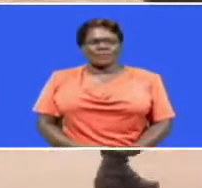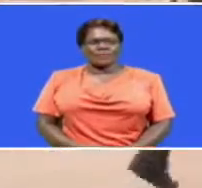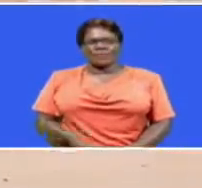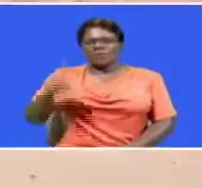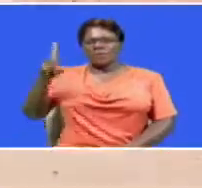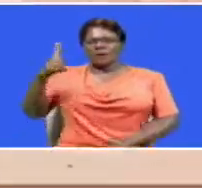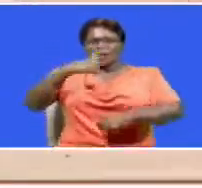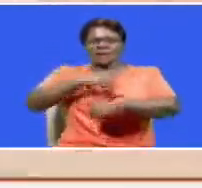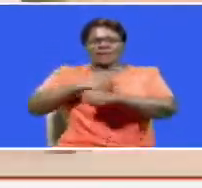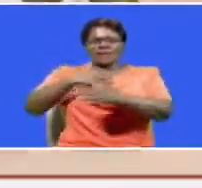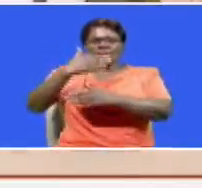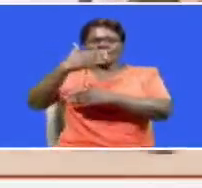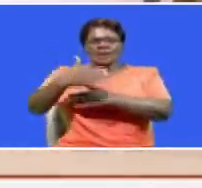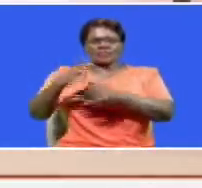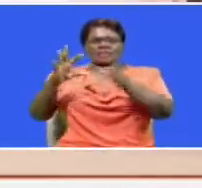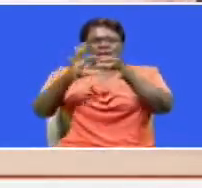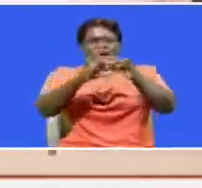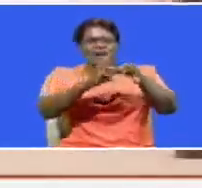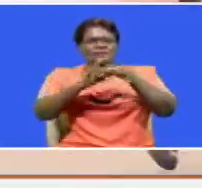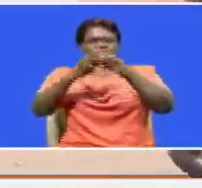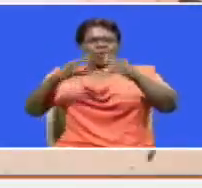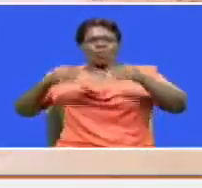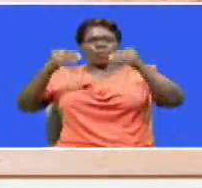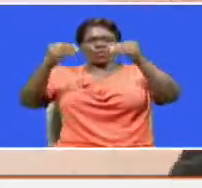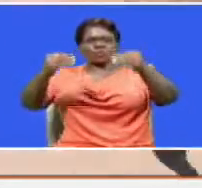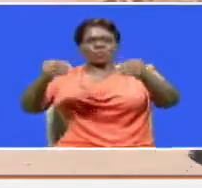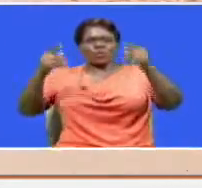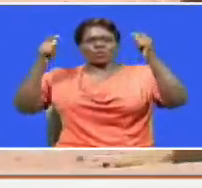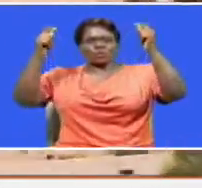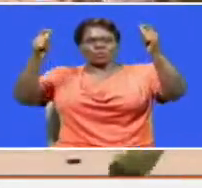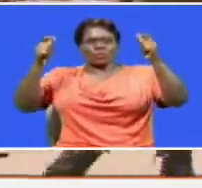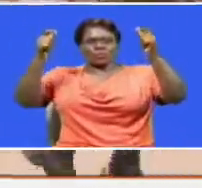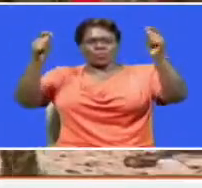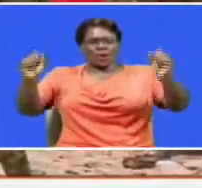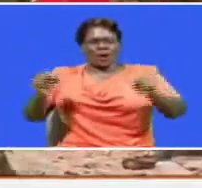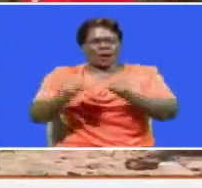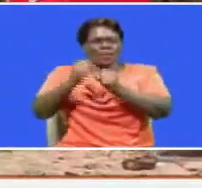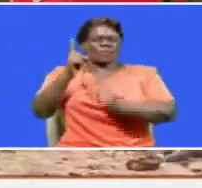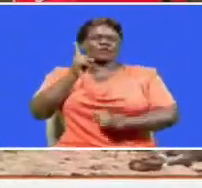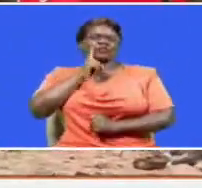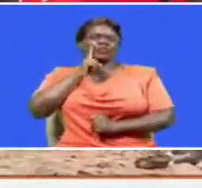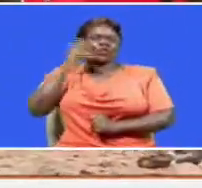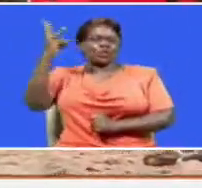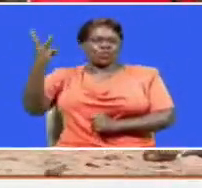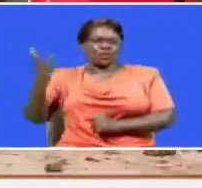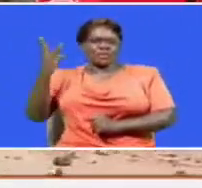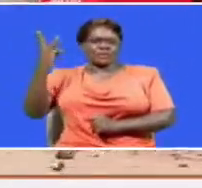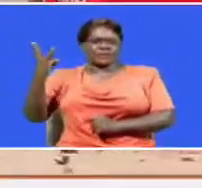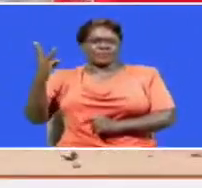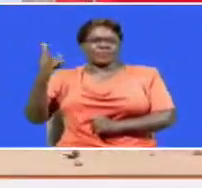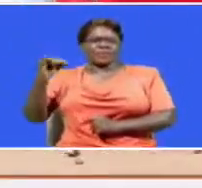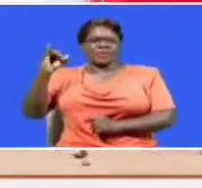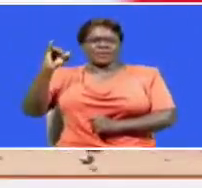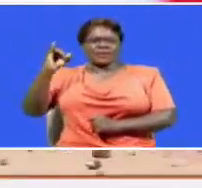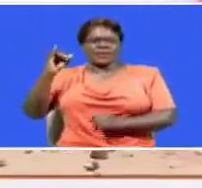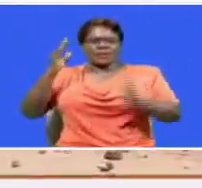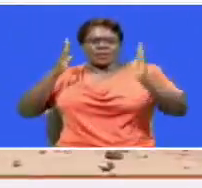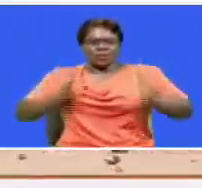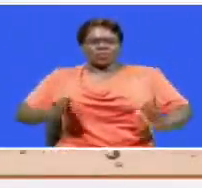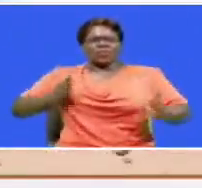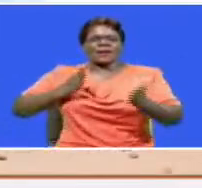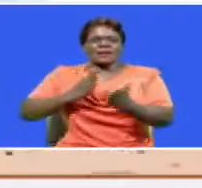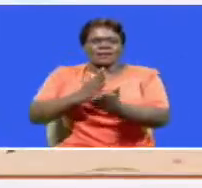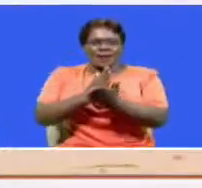Siku moja baada ya wanaazimio kuahirisha maandamano yao yaliokuwa yameratibiwa kufanyika Jumatano, shirika la kitaifa la kutetea haki